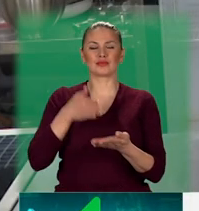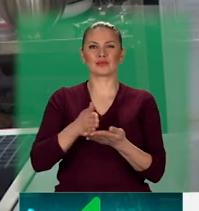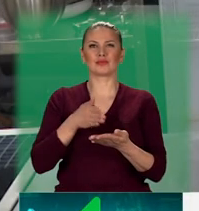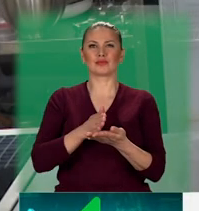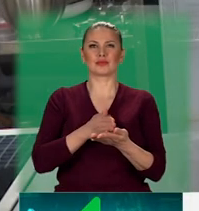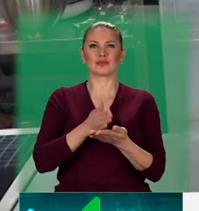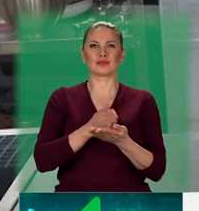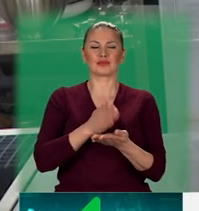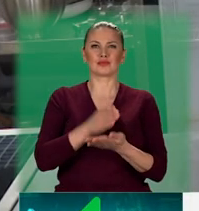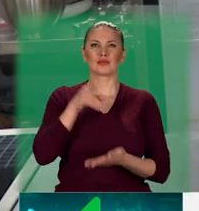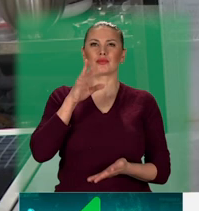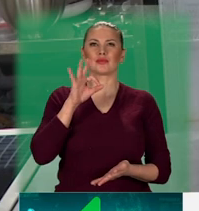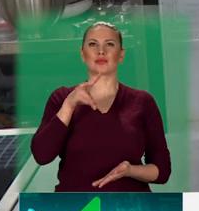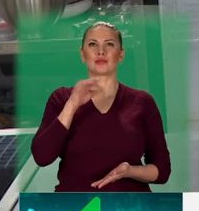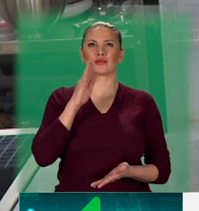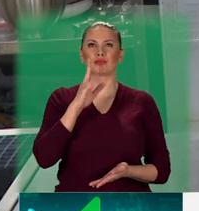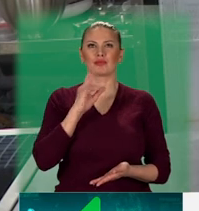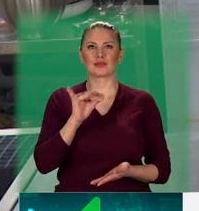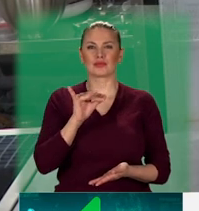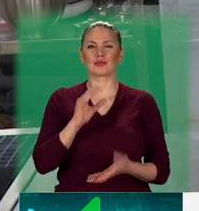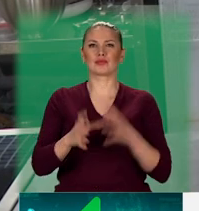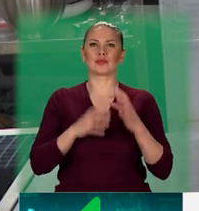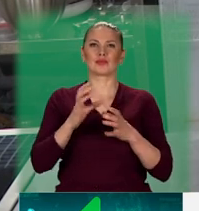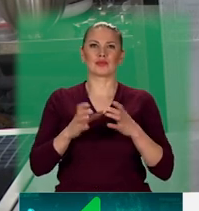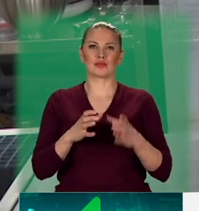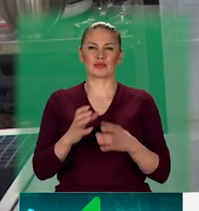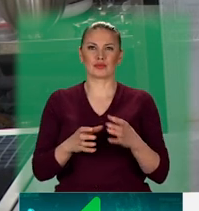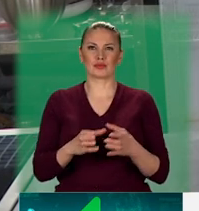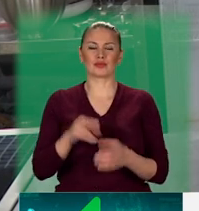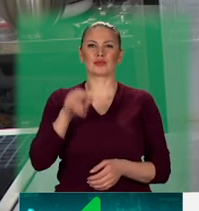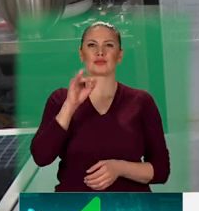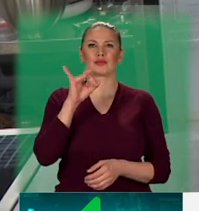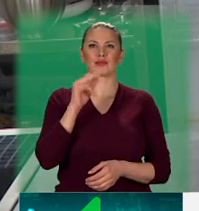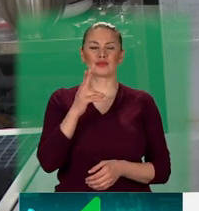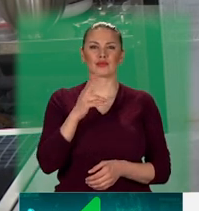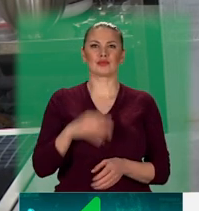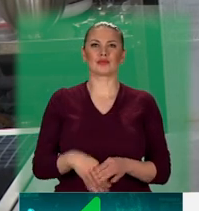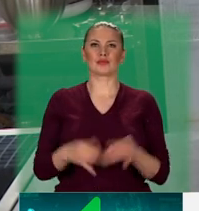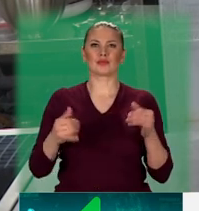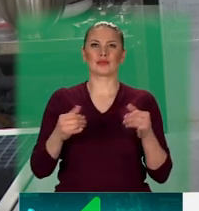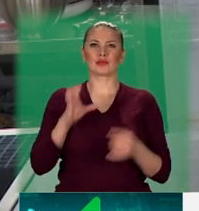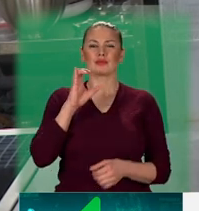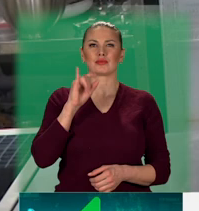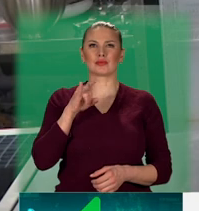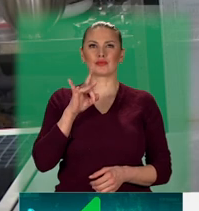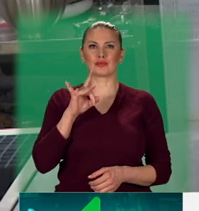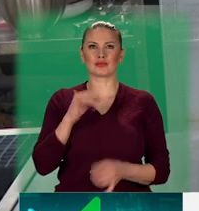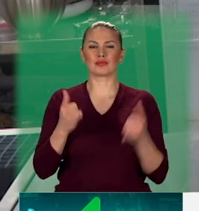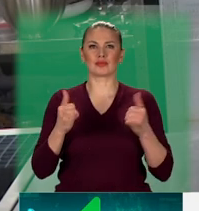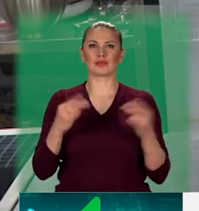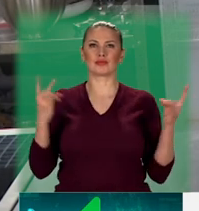Помидоры подготовили, оливки подготовили, сыр у нас тоже в порядке. Теперь нам необходимо все